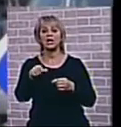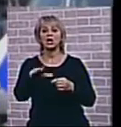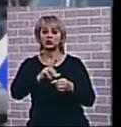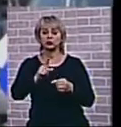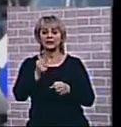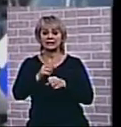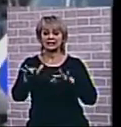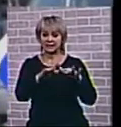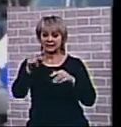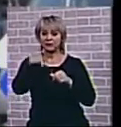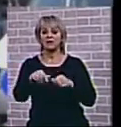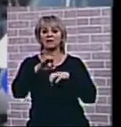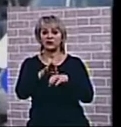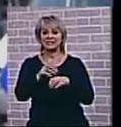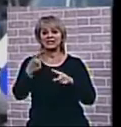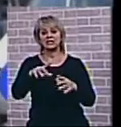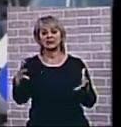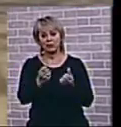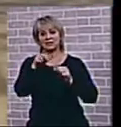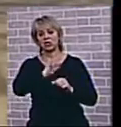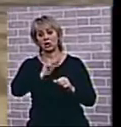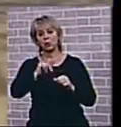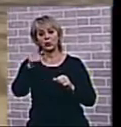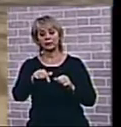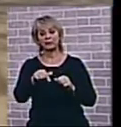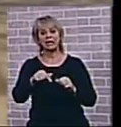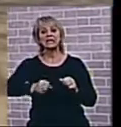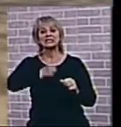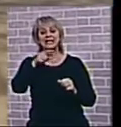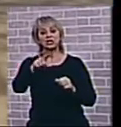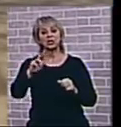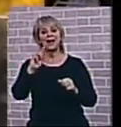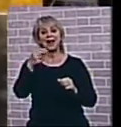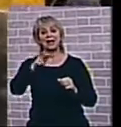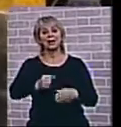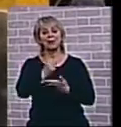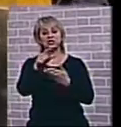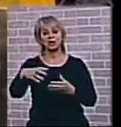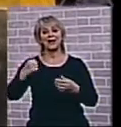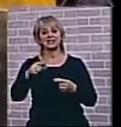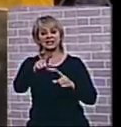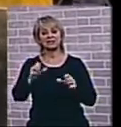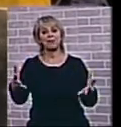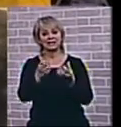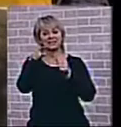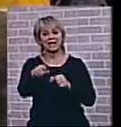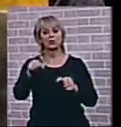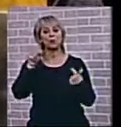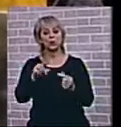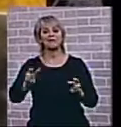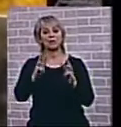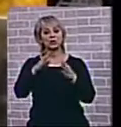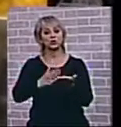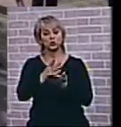приемами ведения аварийно-спасательных работ. Старших коллег поддержали кадеты колледжа спасательной и